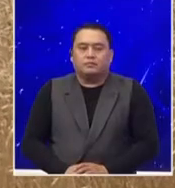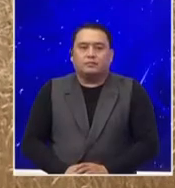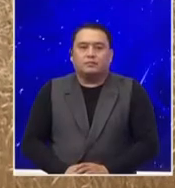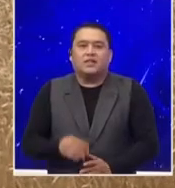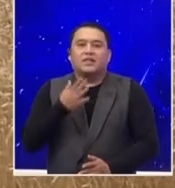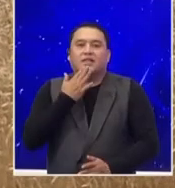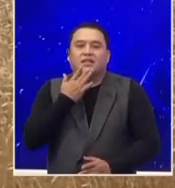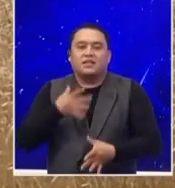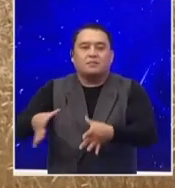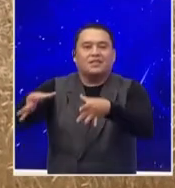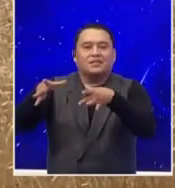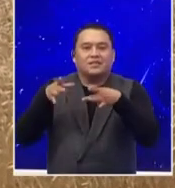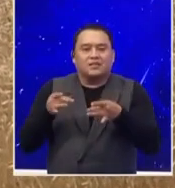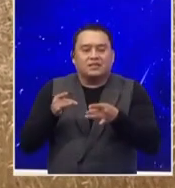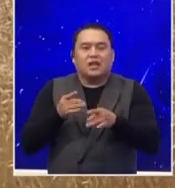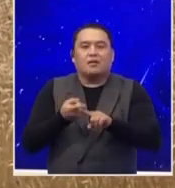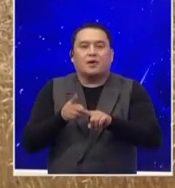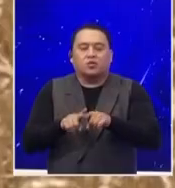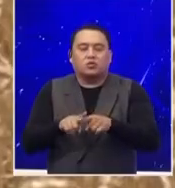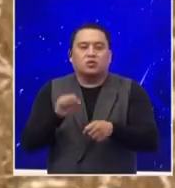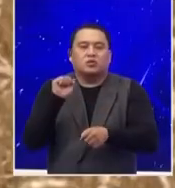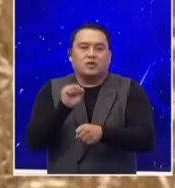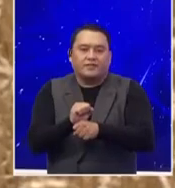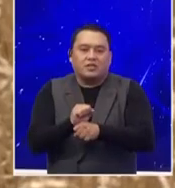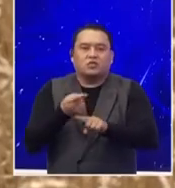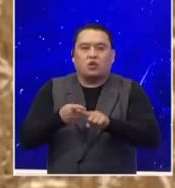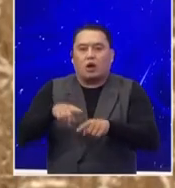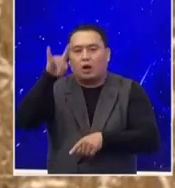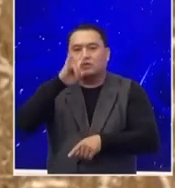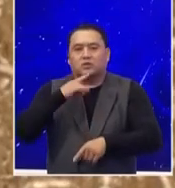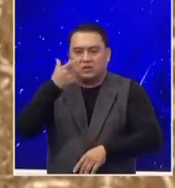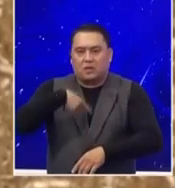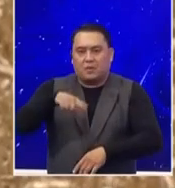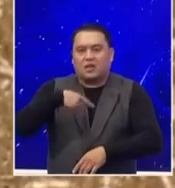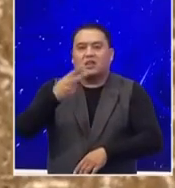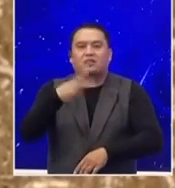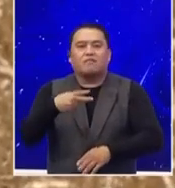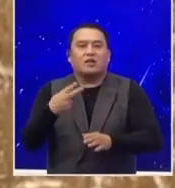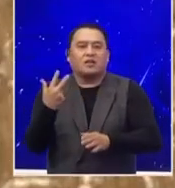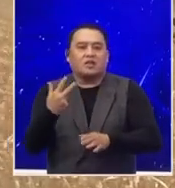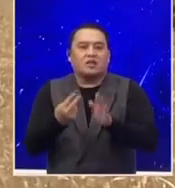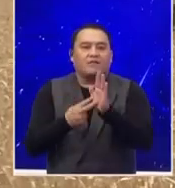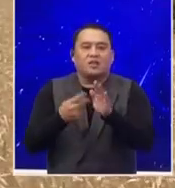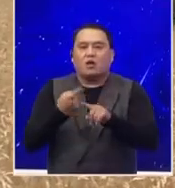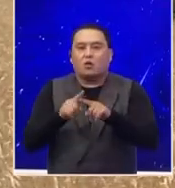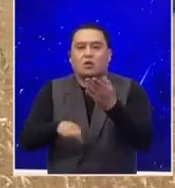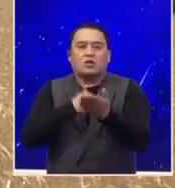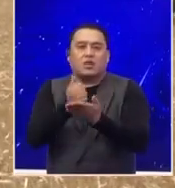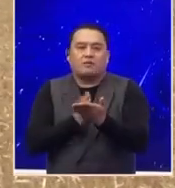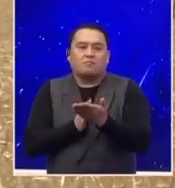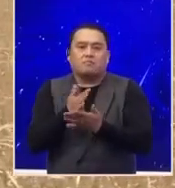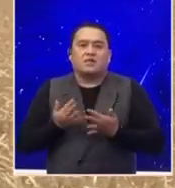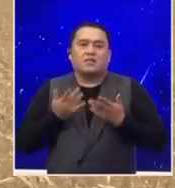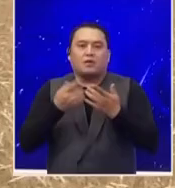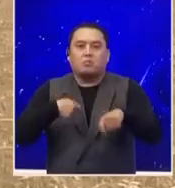Импортозамещение продовольствия – стратегическая задача руководства страны. Казахстан обеспечивает себя 23 из 29 основных